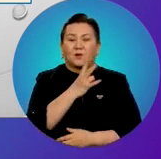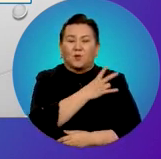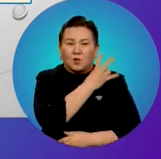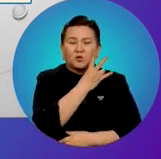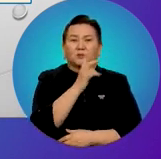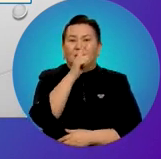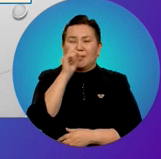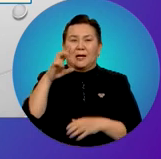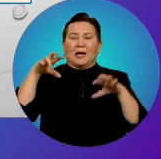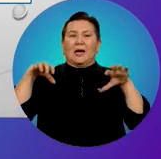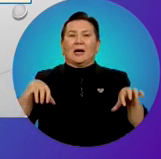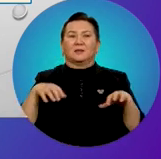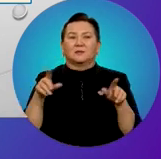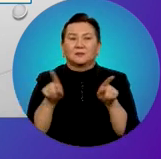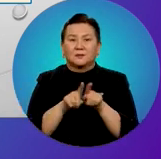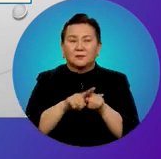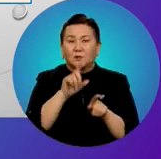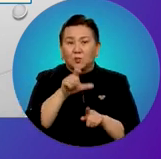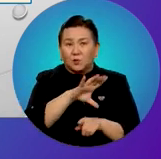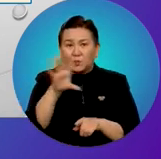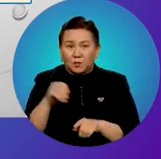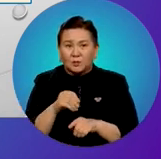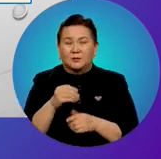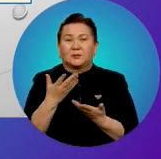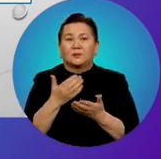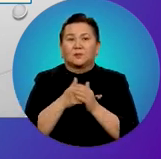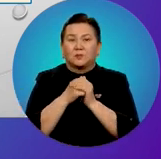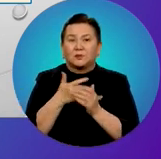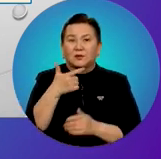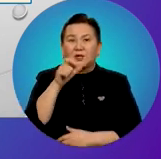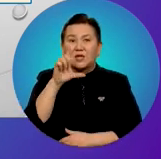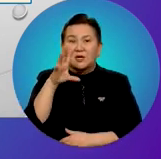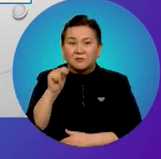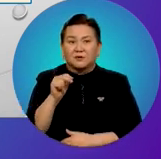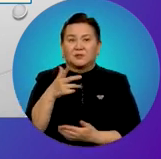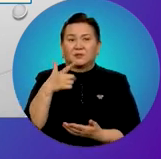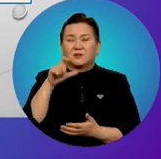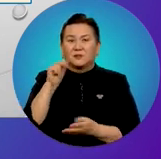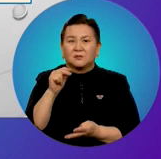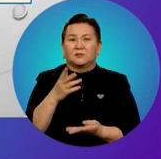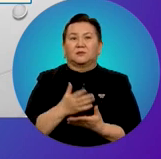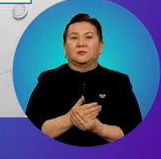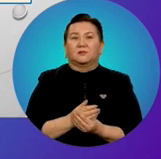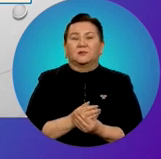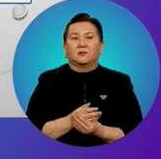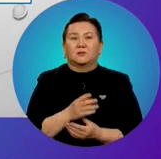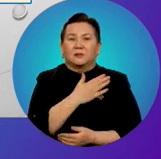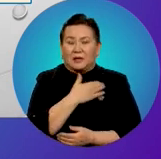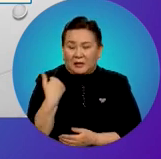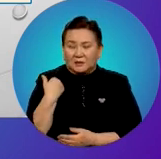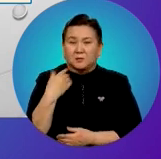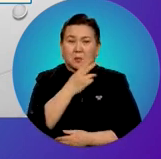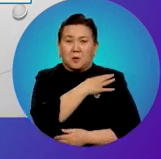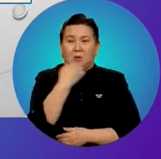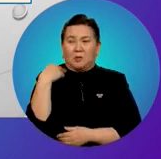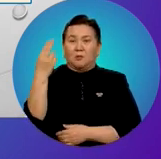дээш өргөгдсөн өндөрлөгт гарсан хэрэг гинэ. Хүн бол дандаа дээшээ явахыг хүсдэг. Гэвч дээшлэлт мөн хөш юм. Ноёныг ч юм уу, даргаыг ч юм уу, хааныг ч юм